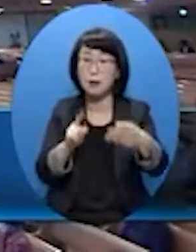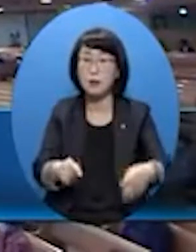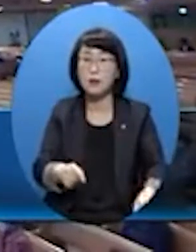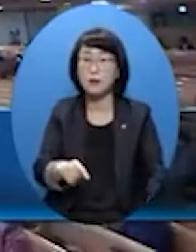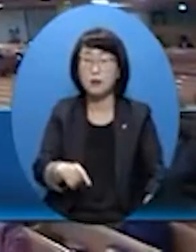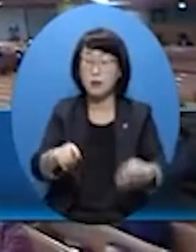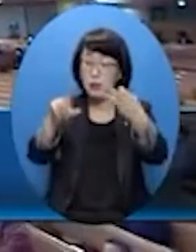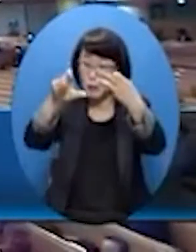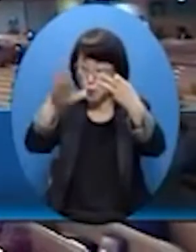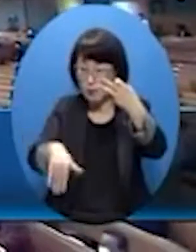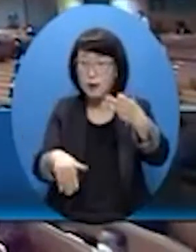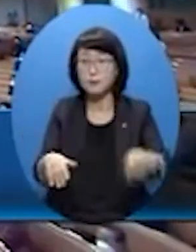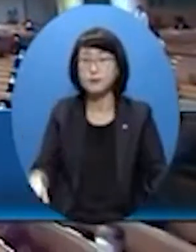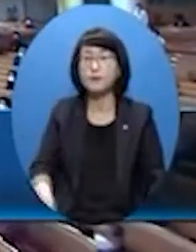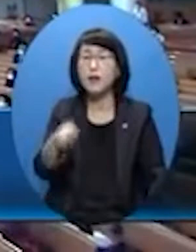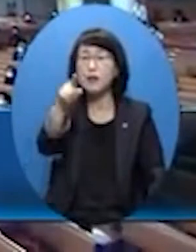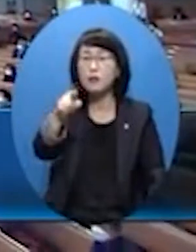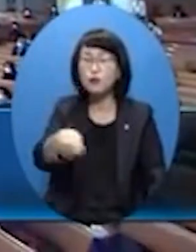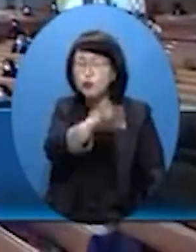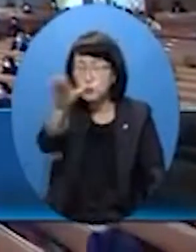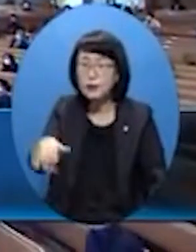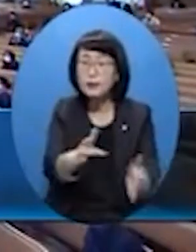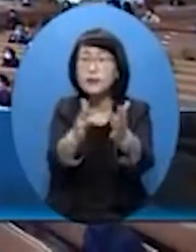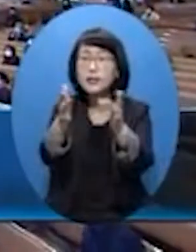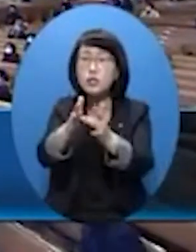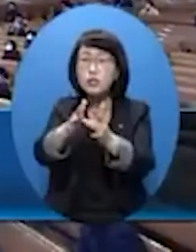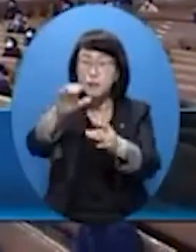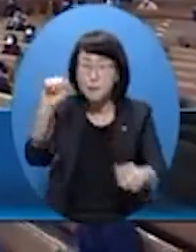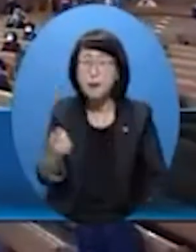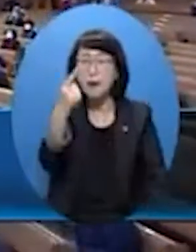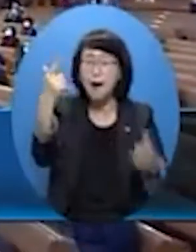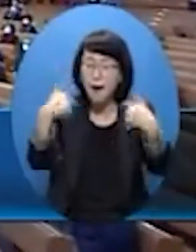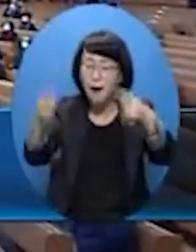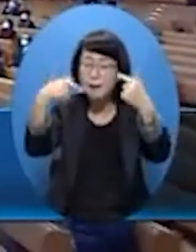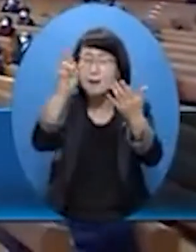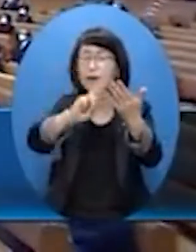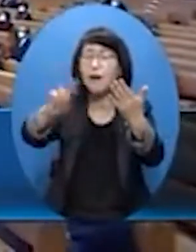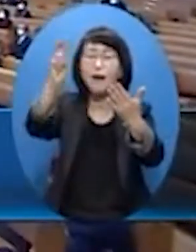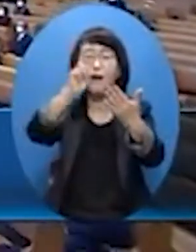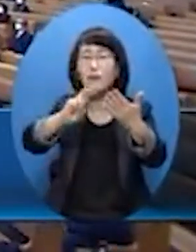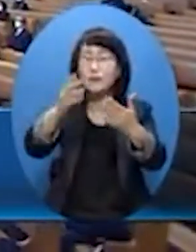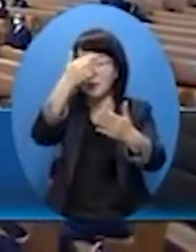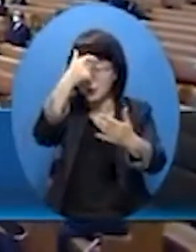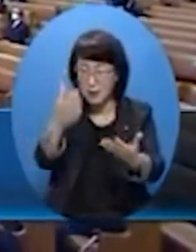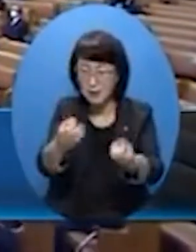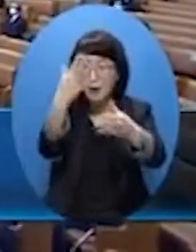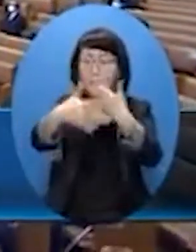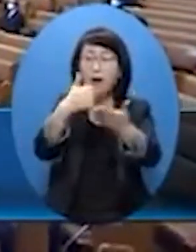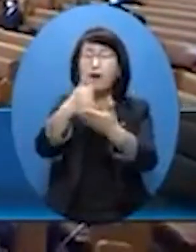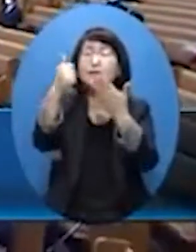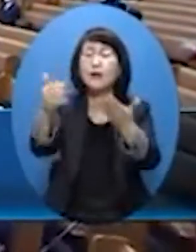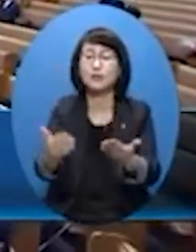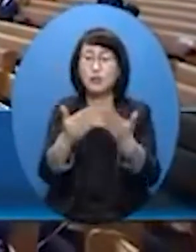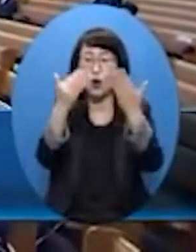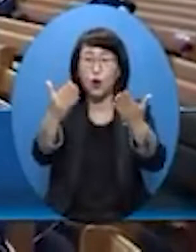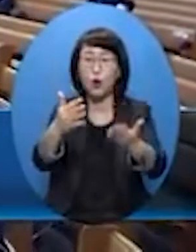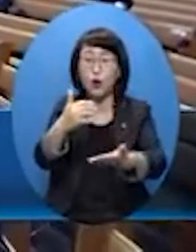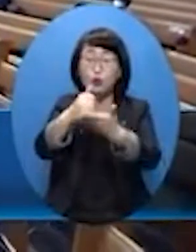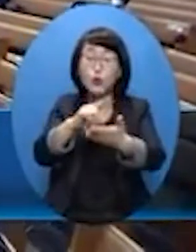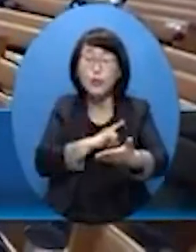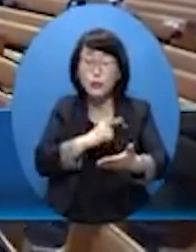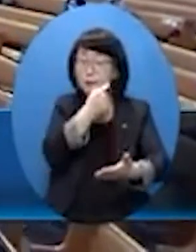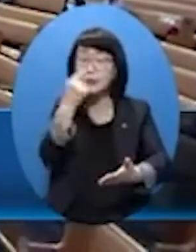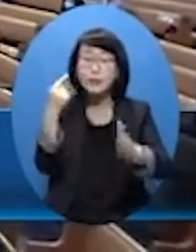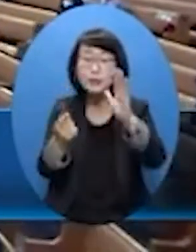15절 51 절입니다 그러므로 우리는 예수로 말미암아 항상 찬송의 제사를 하나님께 드리자 이는 그 이름을 지원하는 입술의